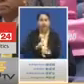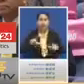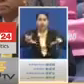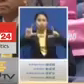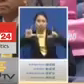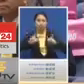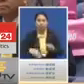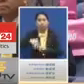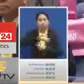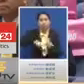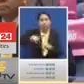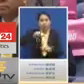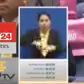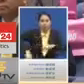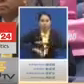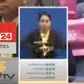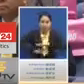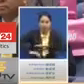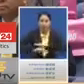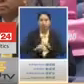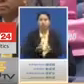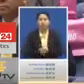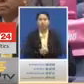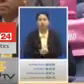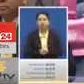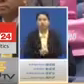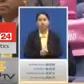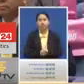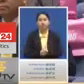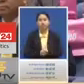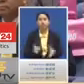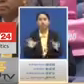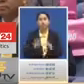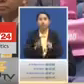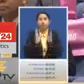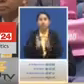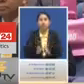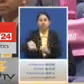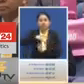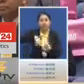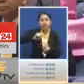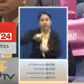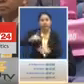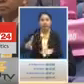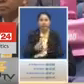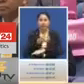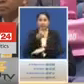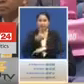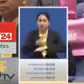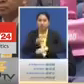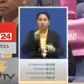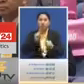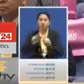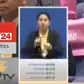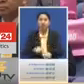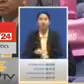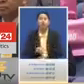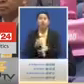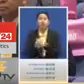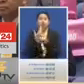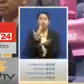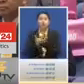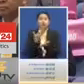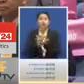านรากและ3ผมแยกออกมาก็คือเป็นนักเศรษฐกิจหรือเศรษฐศาสตร์การเมืองเรื่องทำการกระจายราย